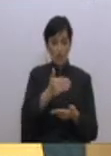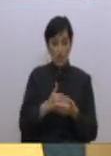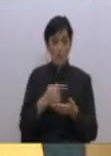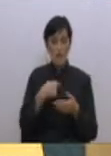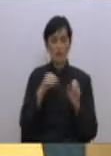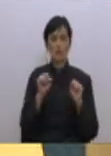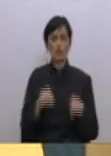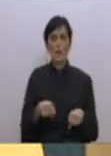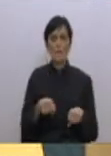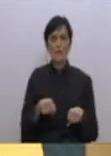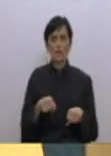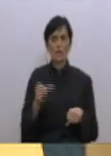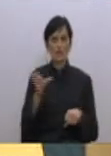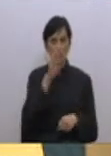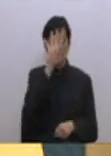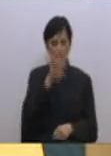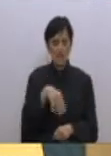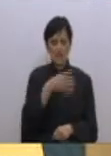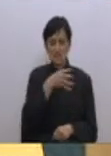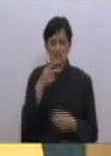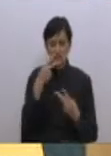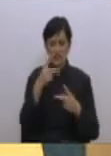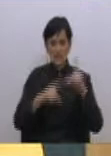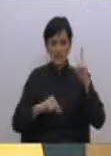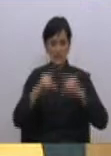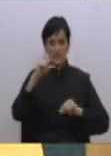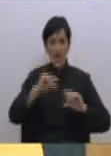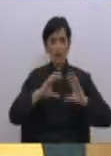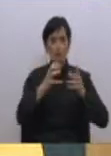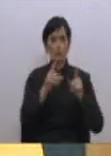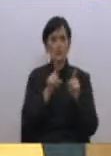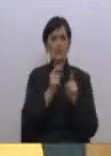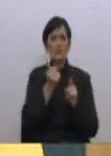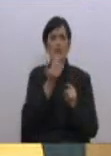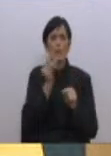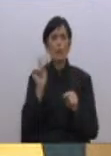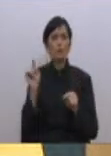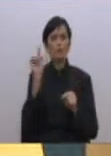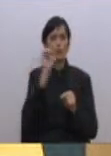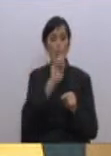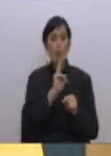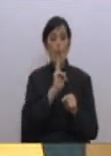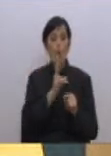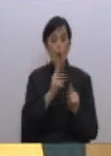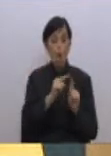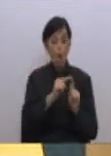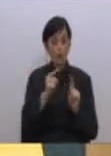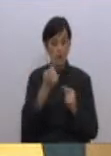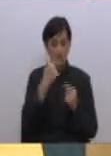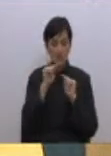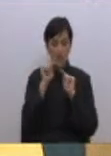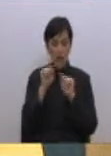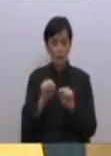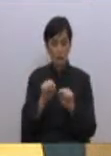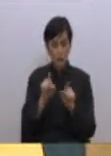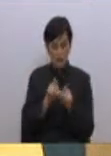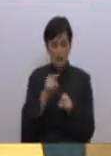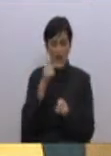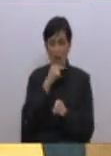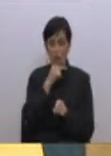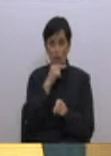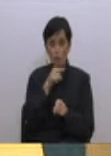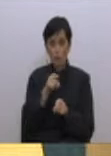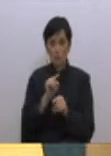შემიძლია ყველა ცხრილები ნახე სტატისტიკამ, სოფლიოში სულ რამოდენიმე ქვეყანას აქვს, რომ ორ წელიწადში დაბრუნებული იყოს და ასეთი ეკონომიკური